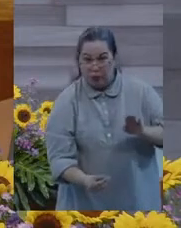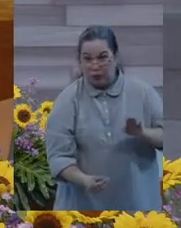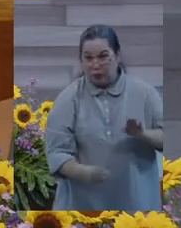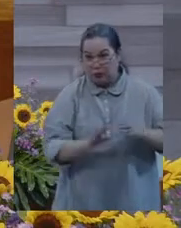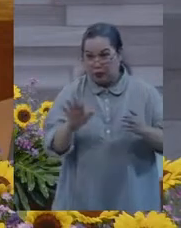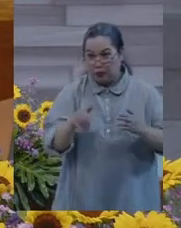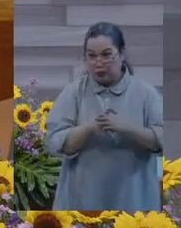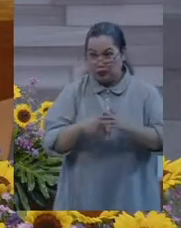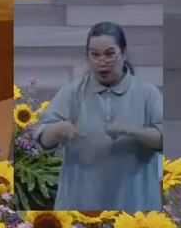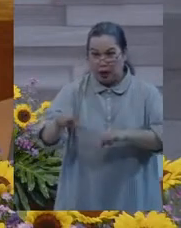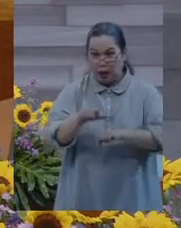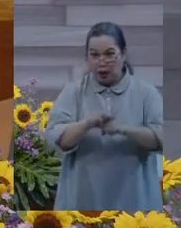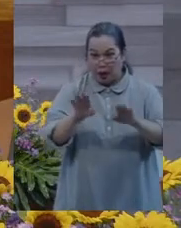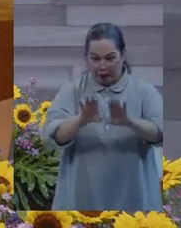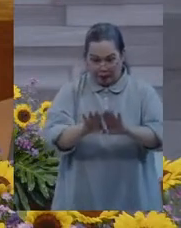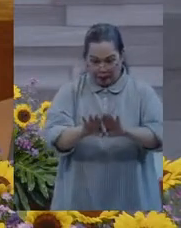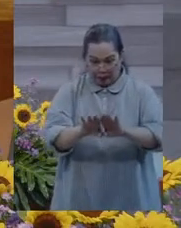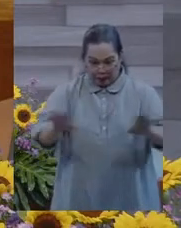ng lupa.